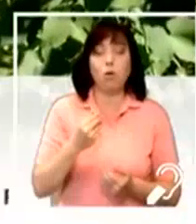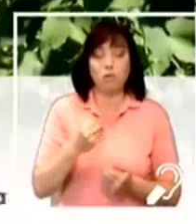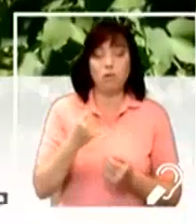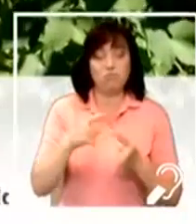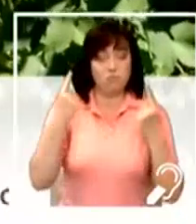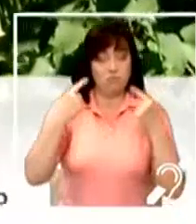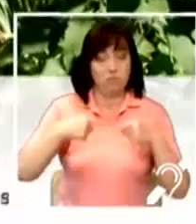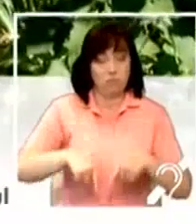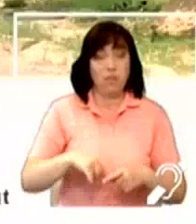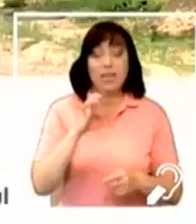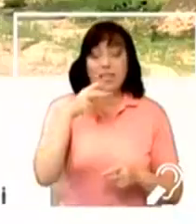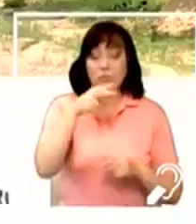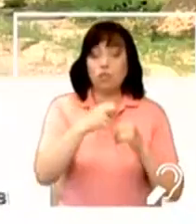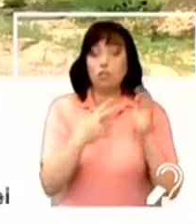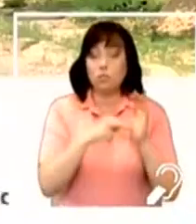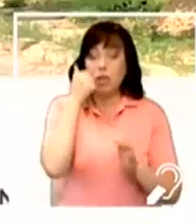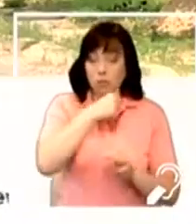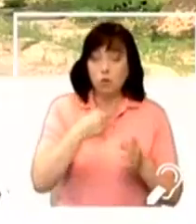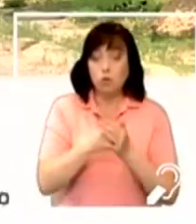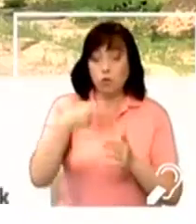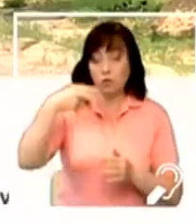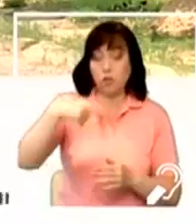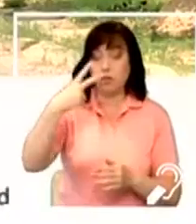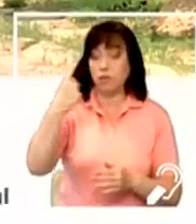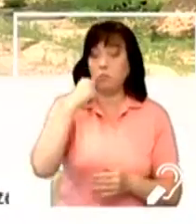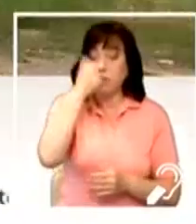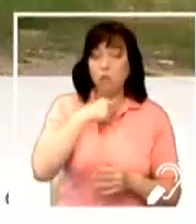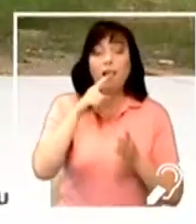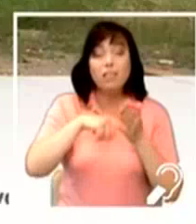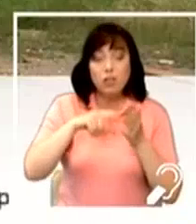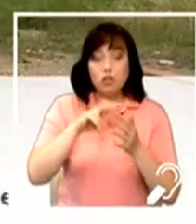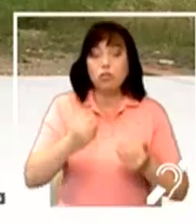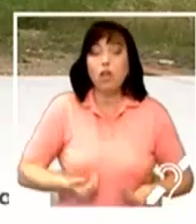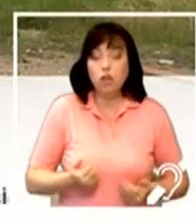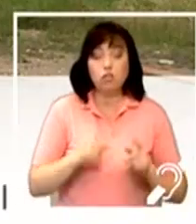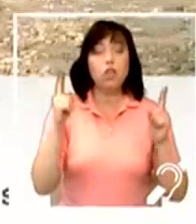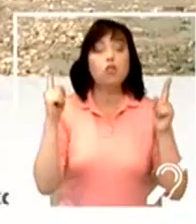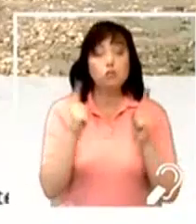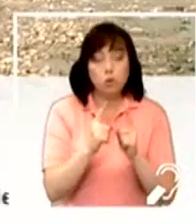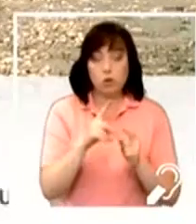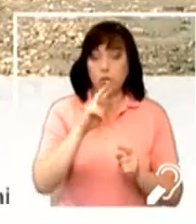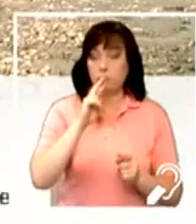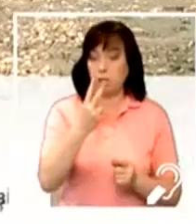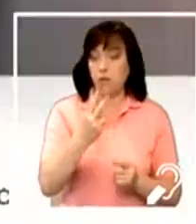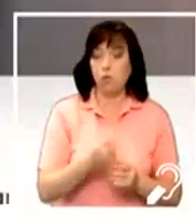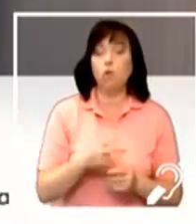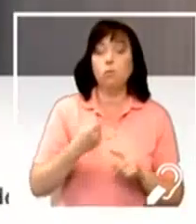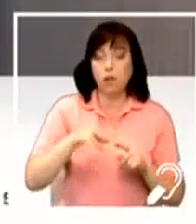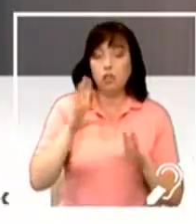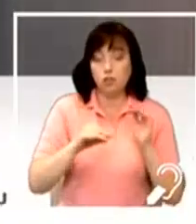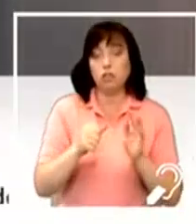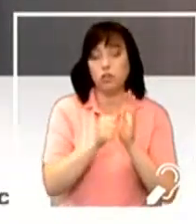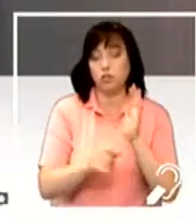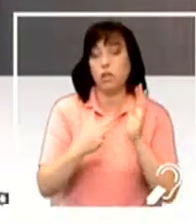în descreștere. Din 2017 până în 2021, speranța de viață s-a scurtat cu aproape 2 ani și este de cam